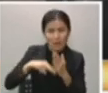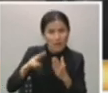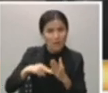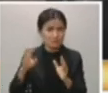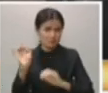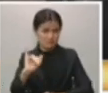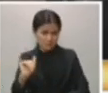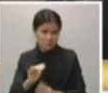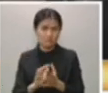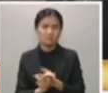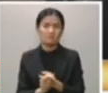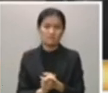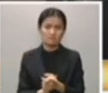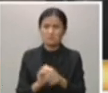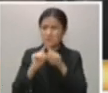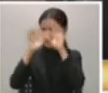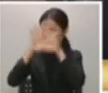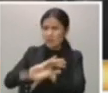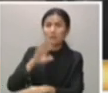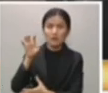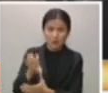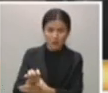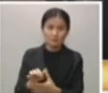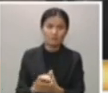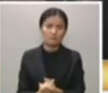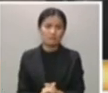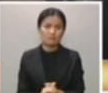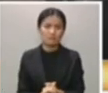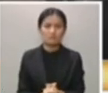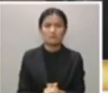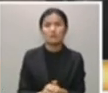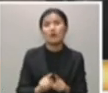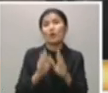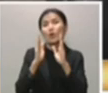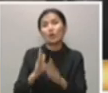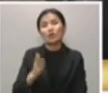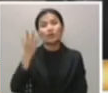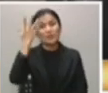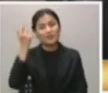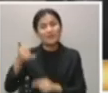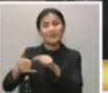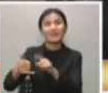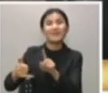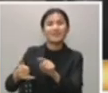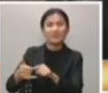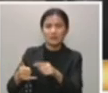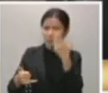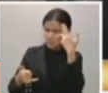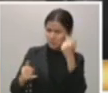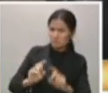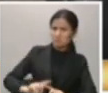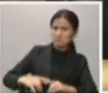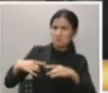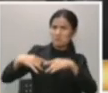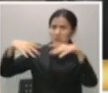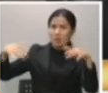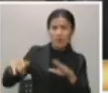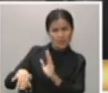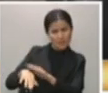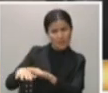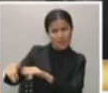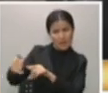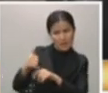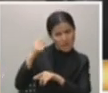แบบมีคำถามพ่วงเอาคนเห็นต่างไปปรับทัศนคติเป็นต้นดำเนินคดีกับผู้รณรง